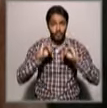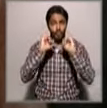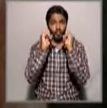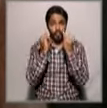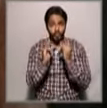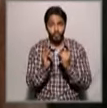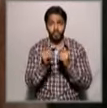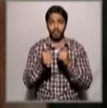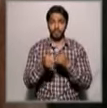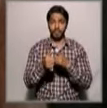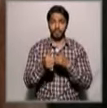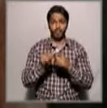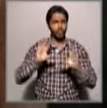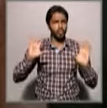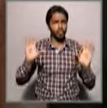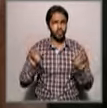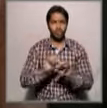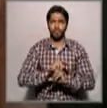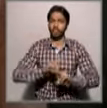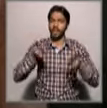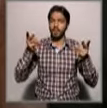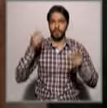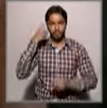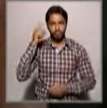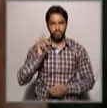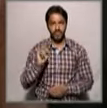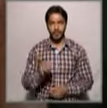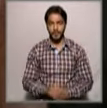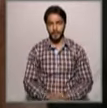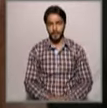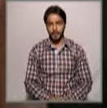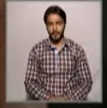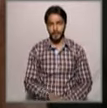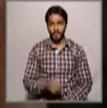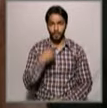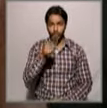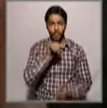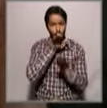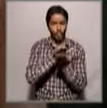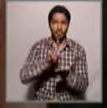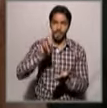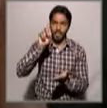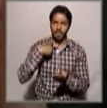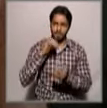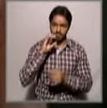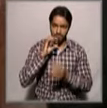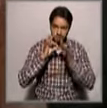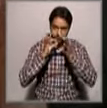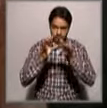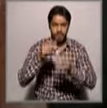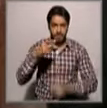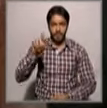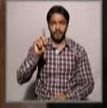كتير جدا اتغيرت فيا بعد ما سبت الصلاة. طيب ربنا يعافينا. اقسم لك بالله.